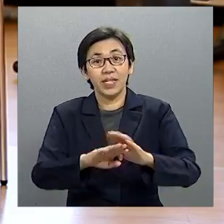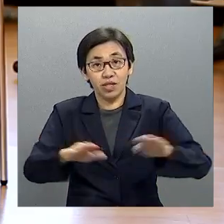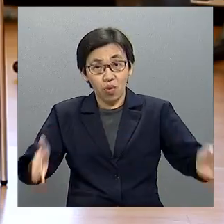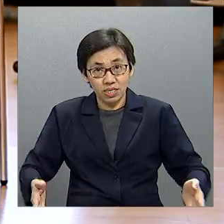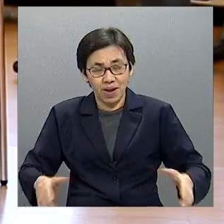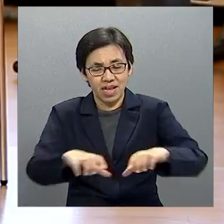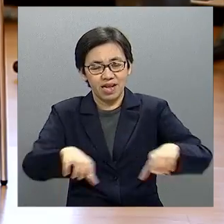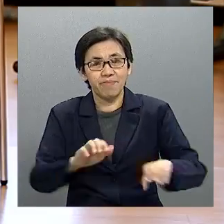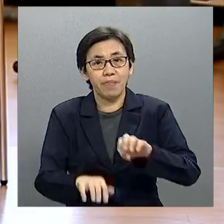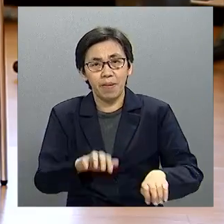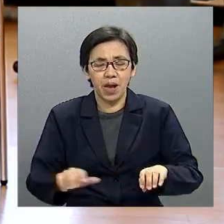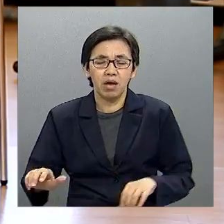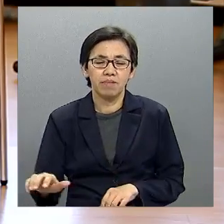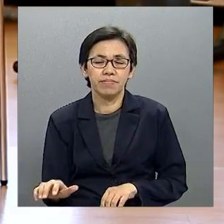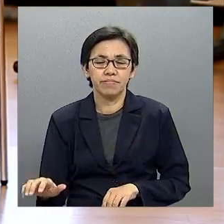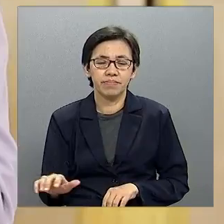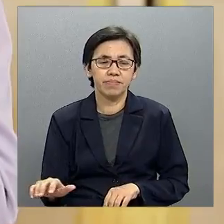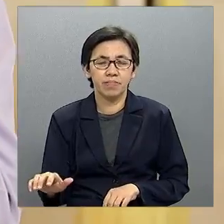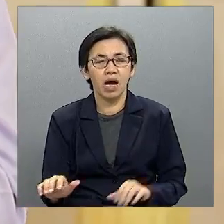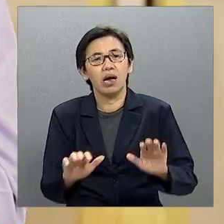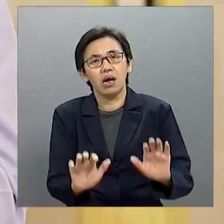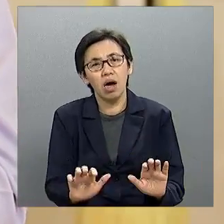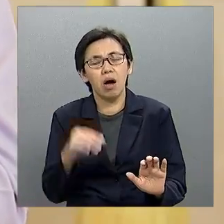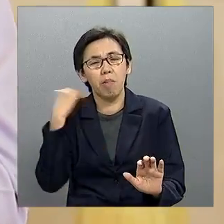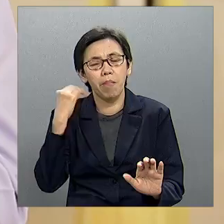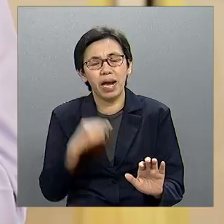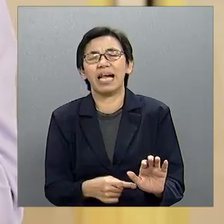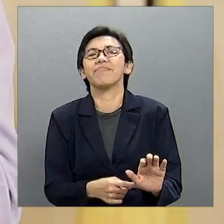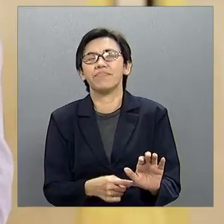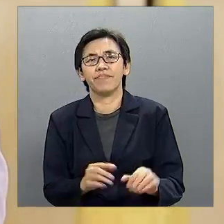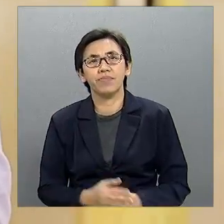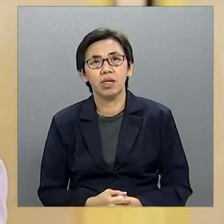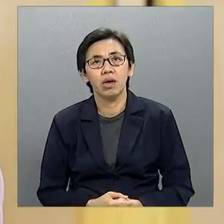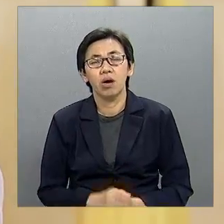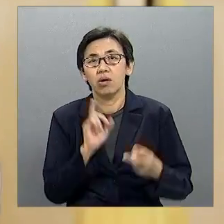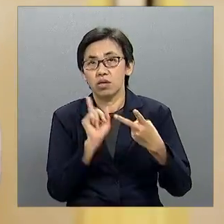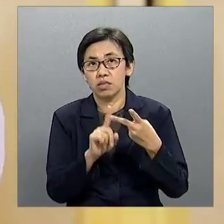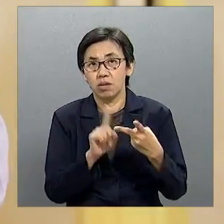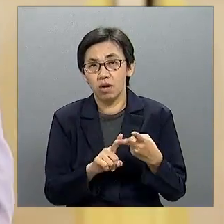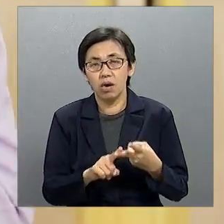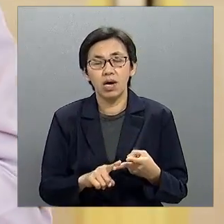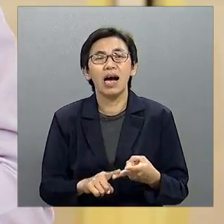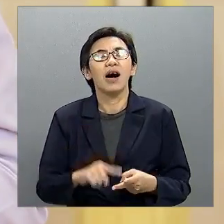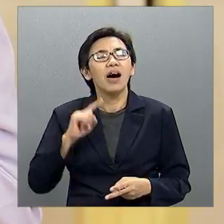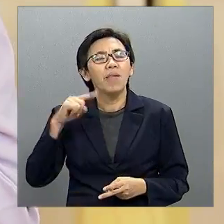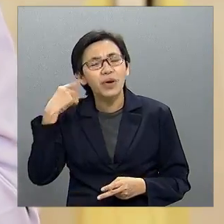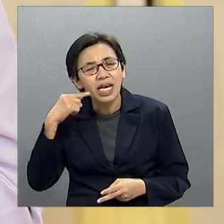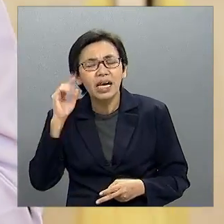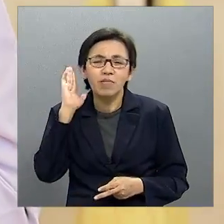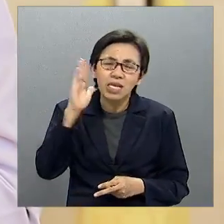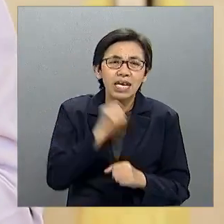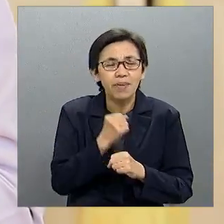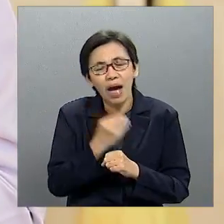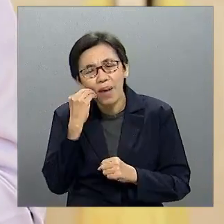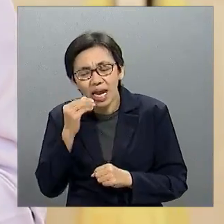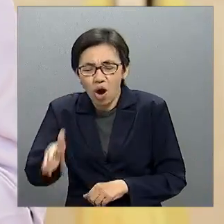สัมผัสบ่อยๆนะครับเกิดการบาดเจ็บได้บ่อยๆอีกชนิดนึงก็คือเป็นเรื่องของคุณพ่อบ้านแม่บ้านน ะ การบิดผ้าการกวาดบ้าน